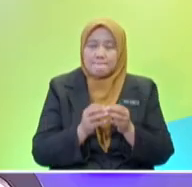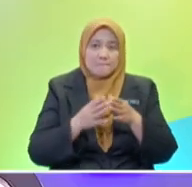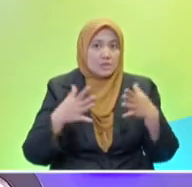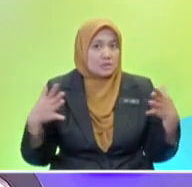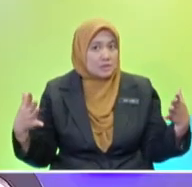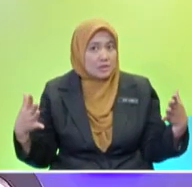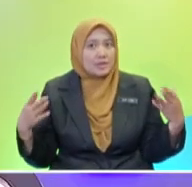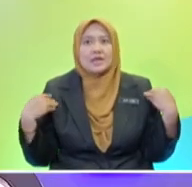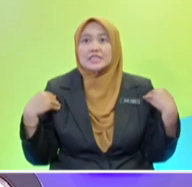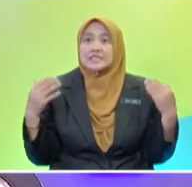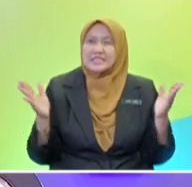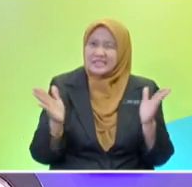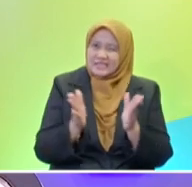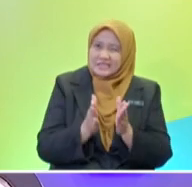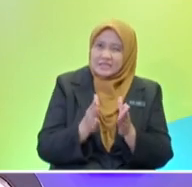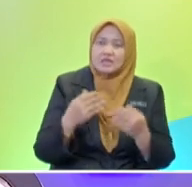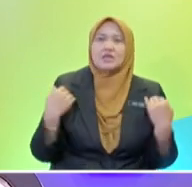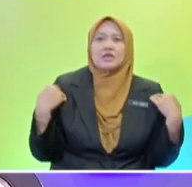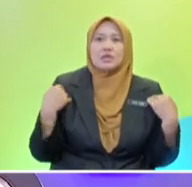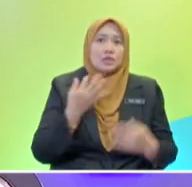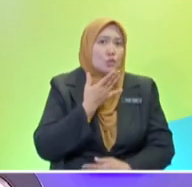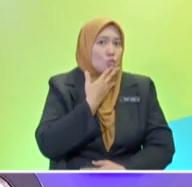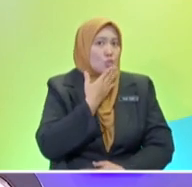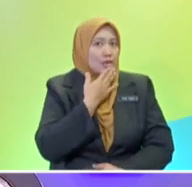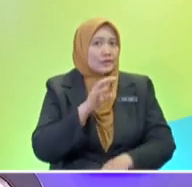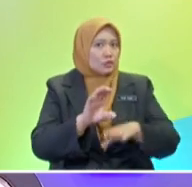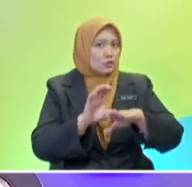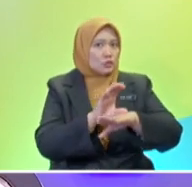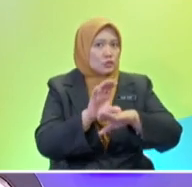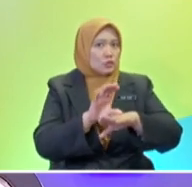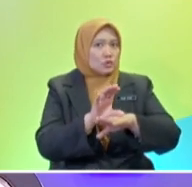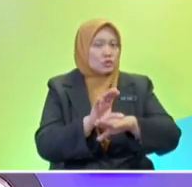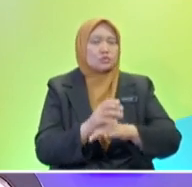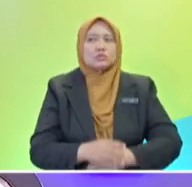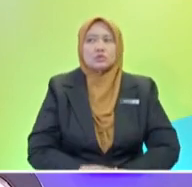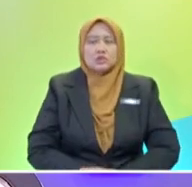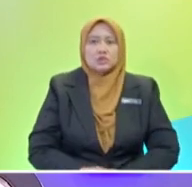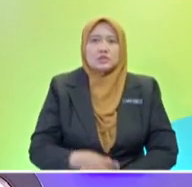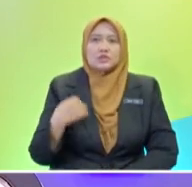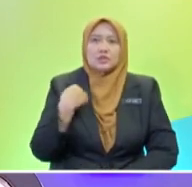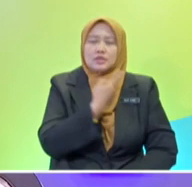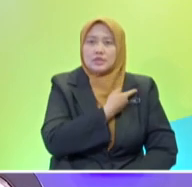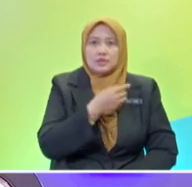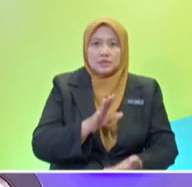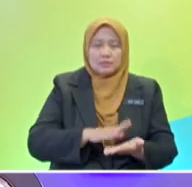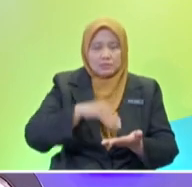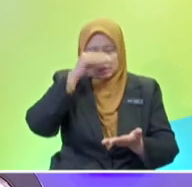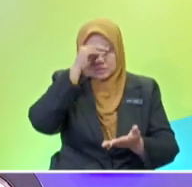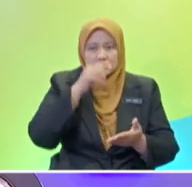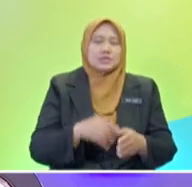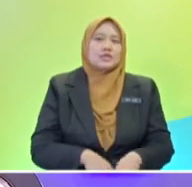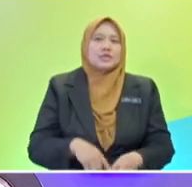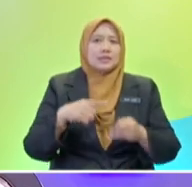kecil, ada yang warna coklat. Sebenarnya hari ini kita nak belajar tentang warna daun, kita nak belajar